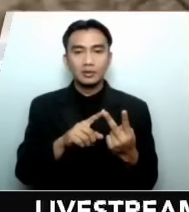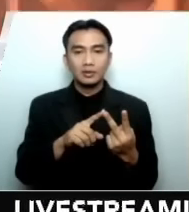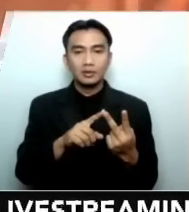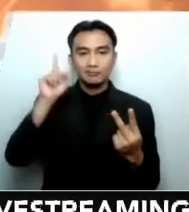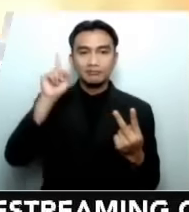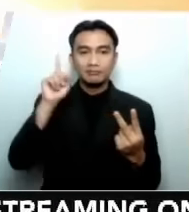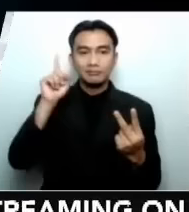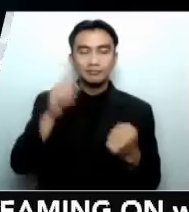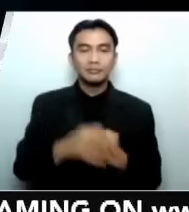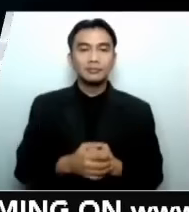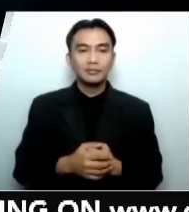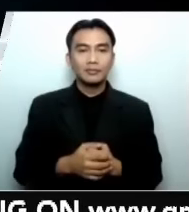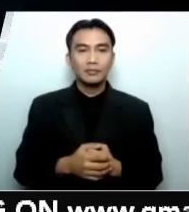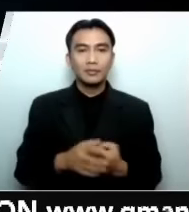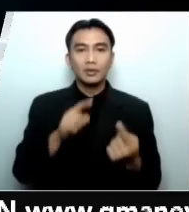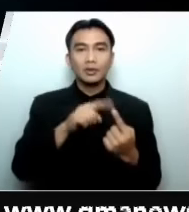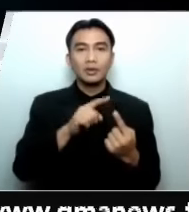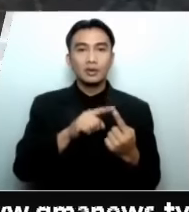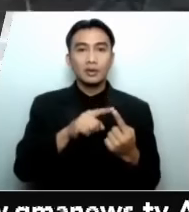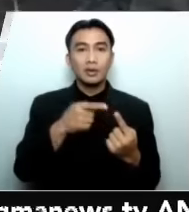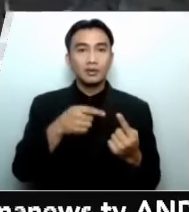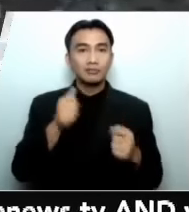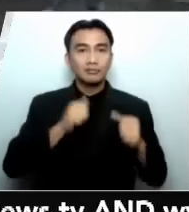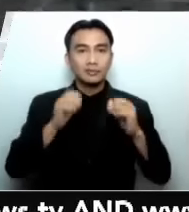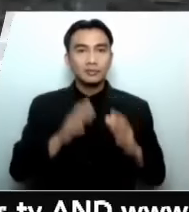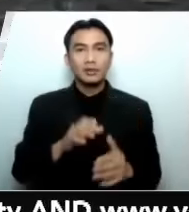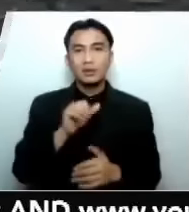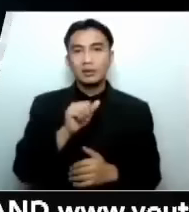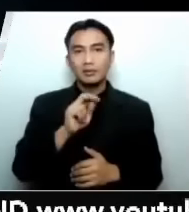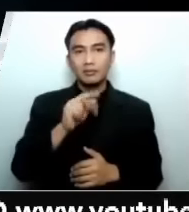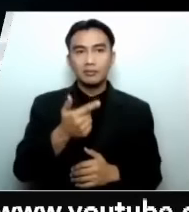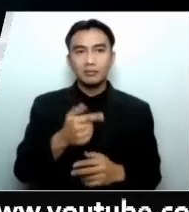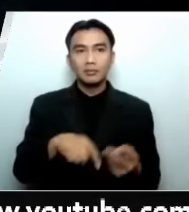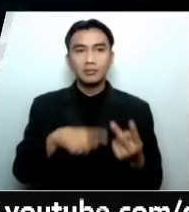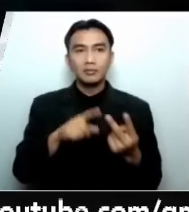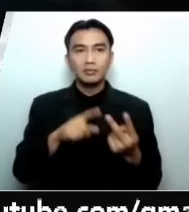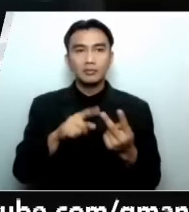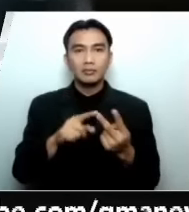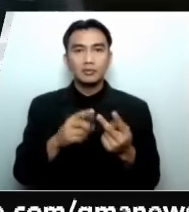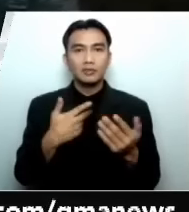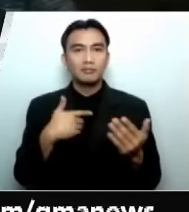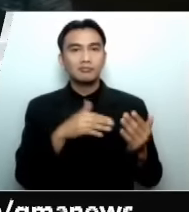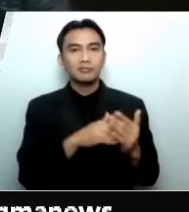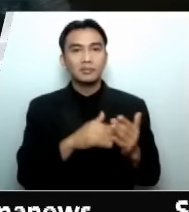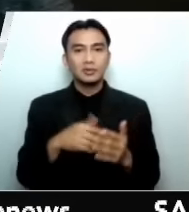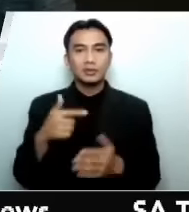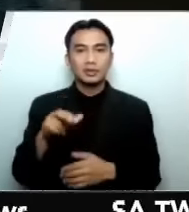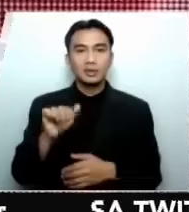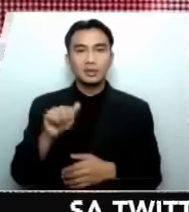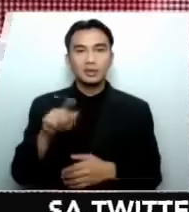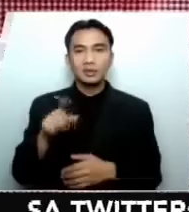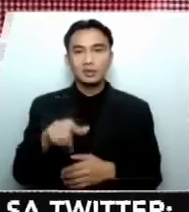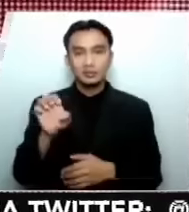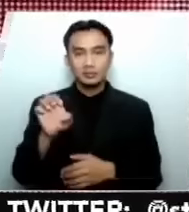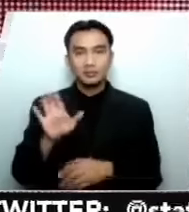bilang si Aang. Si Dallas naman ang kontrabidang si Prince Zuko ng Fire Nation.